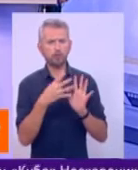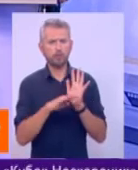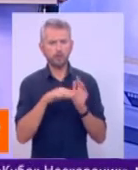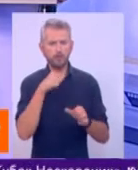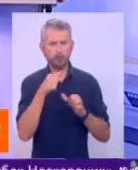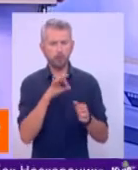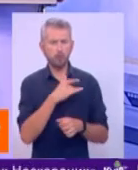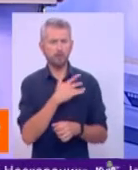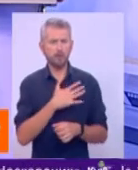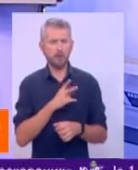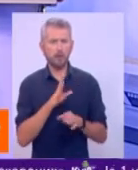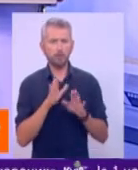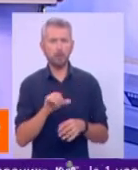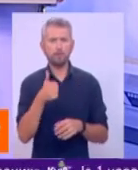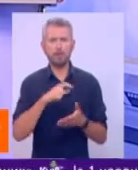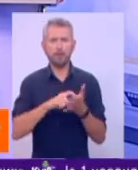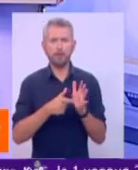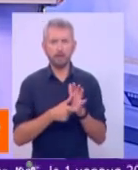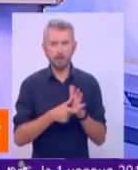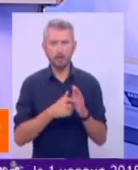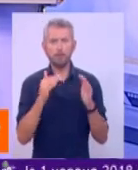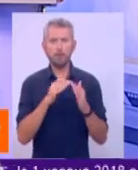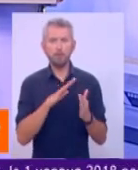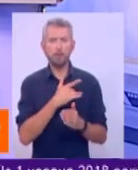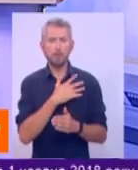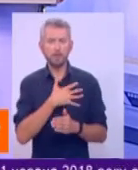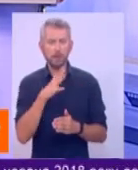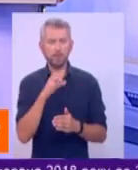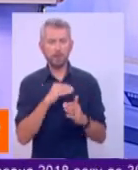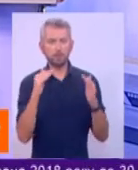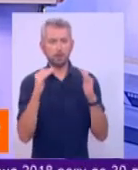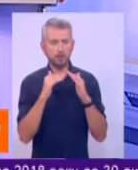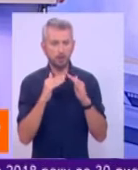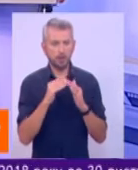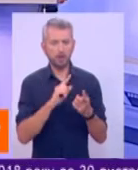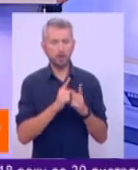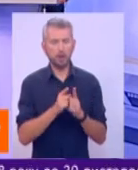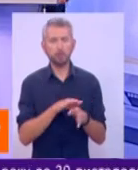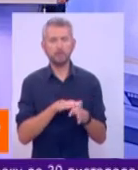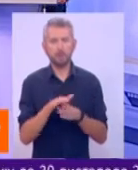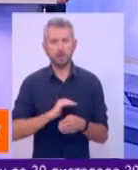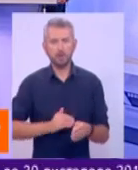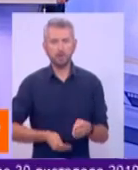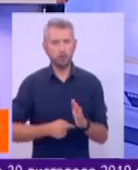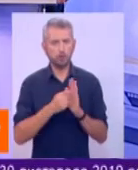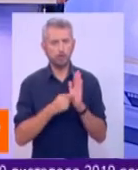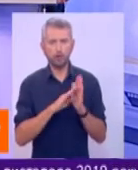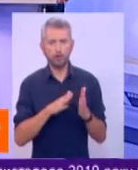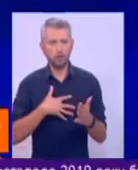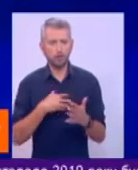года о приватизации, как только первая квартира в доме была приватизирована, весь будинок стал суцільною приватною неподільною